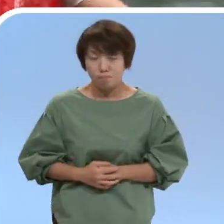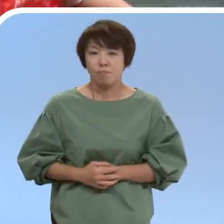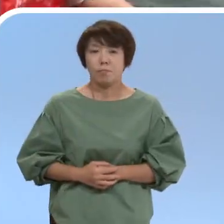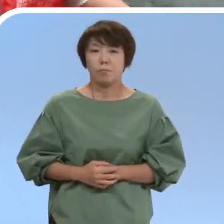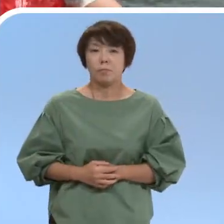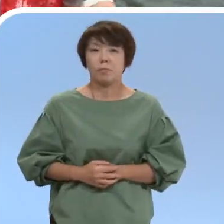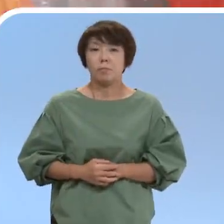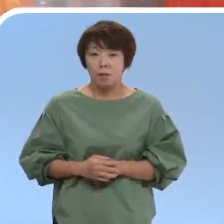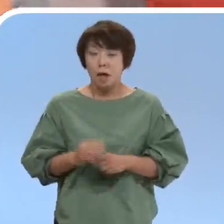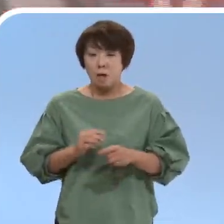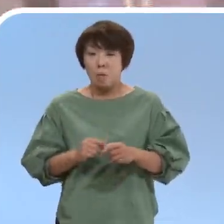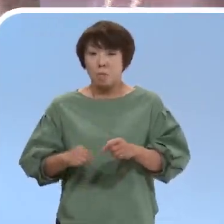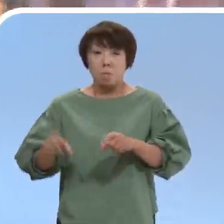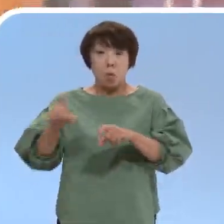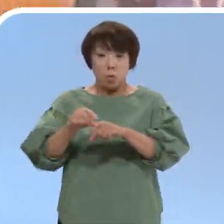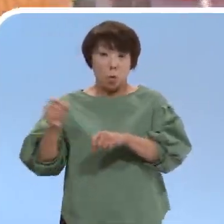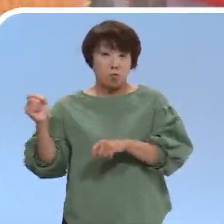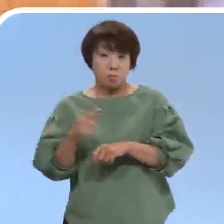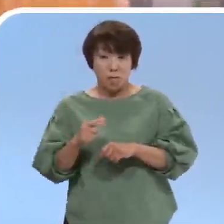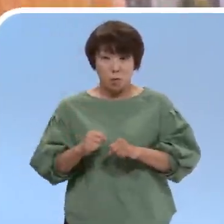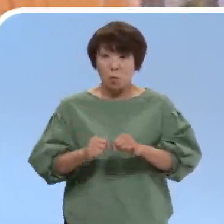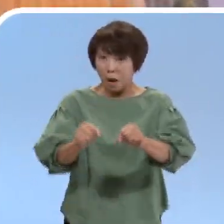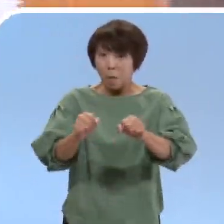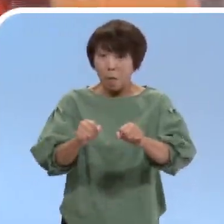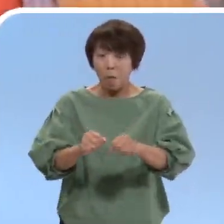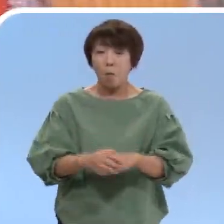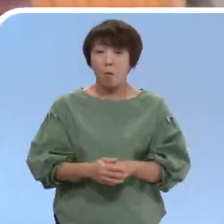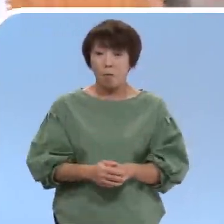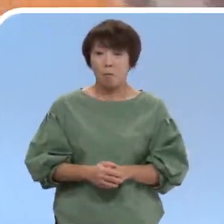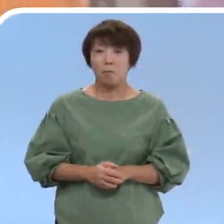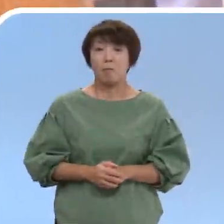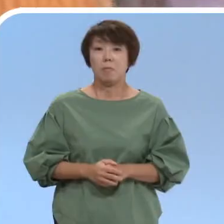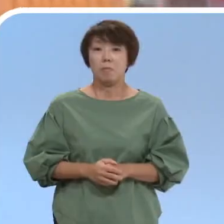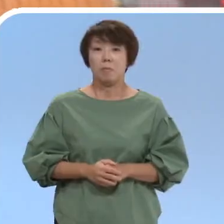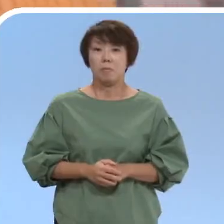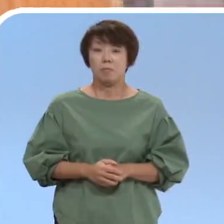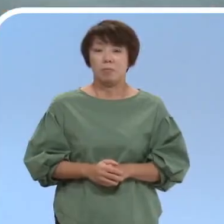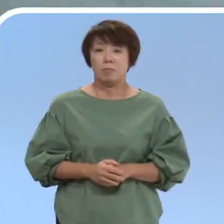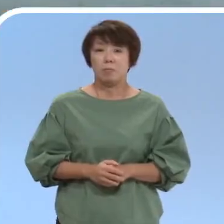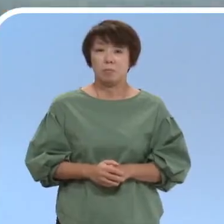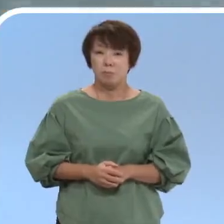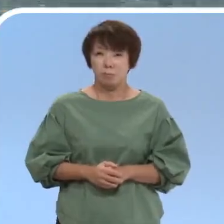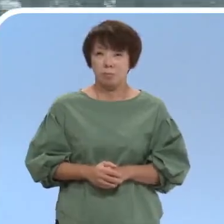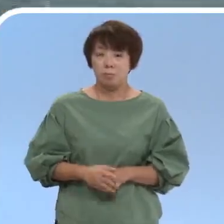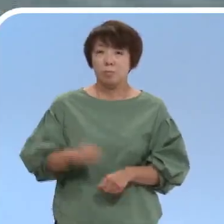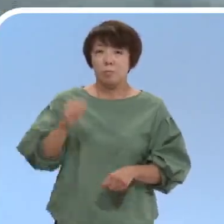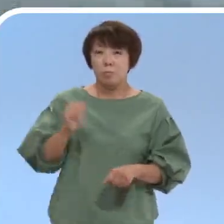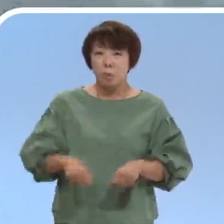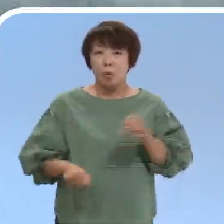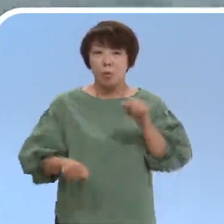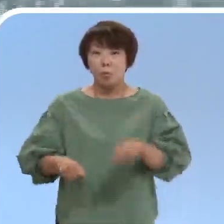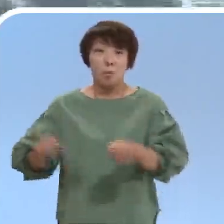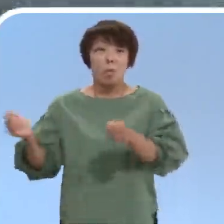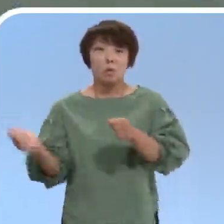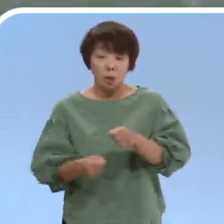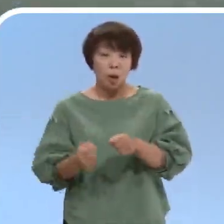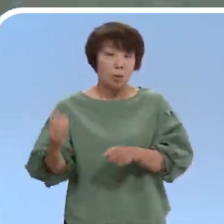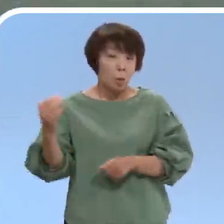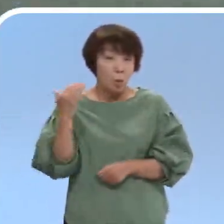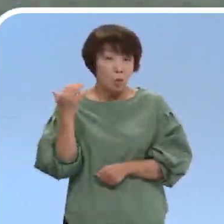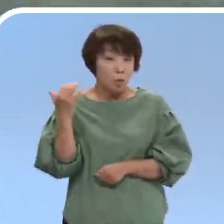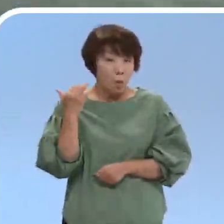ね。 よし、いいぞ。 ペースを上げていきましょうか。 これ以上に。 さあ、うりゃ。